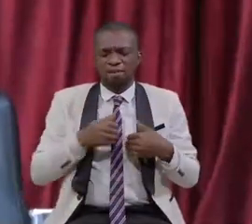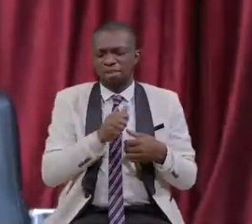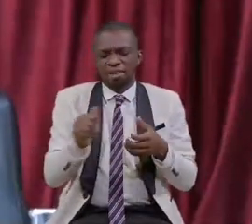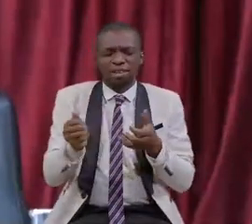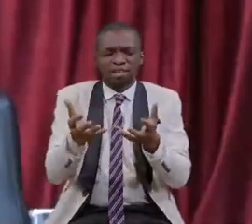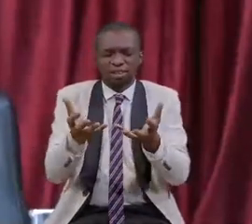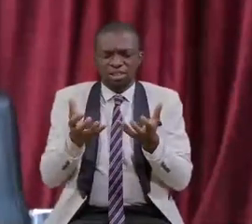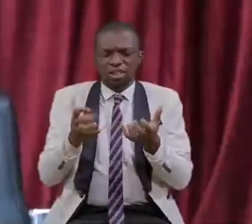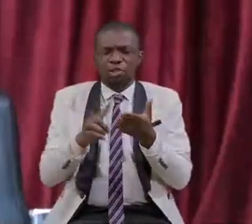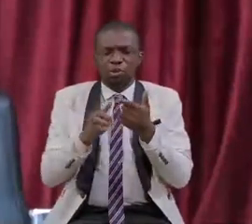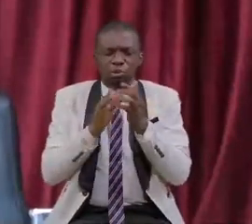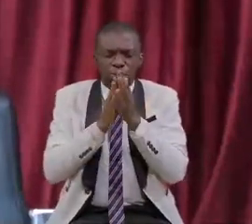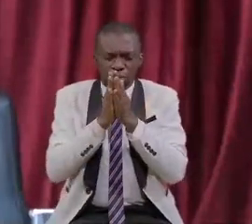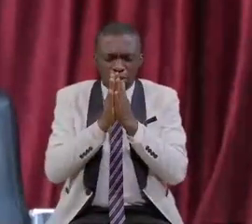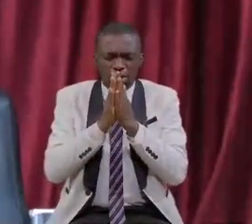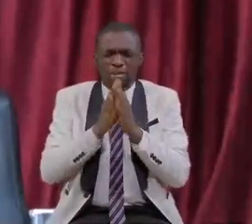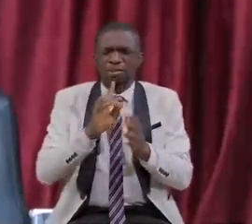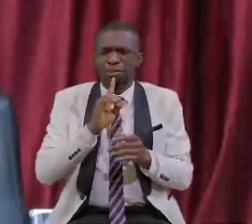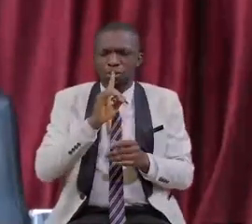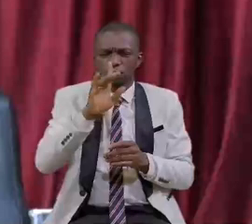prier efficacement.